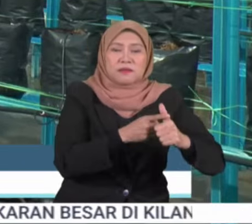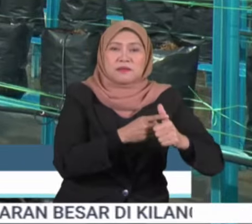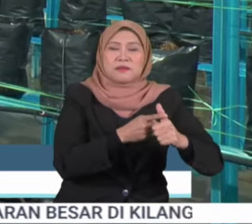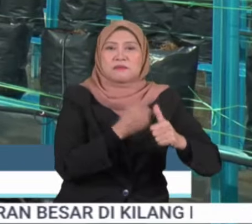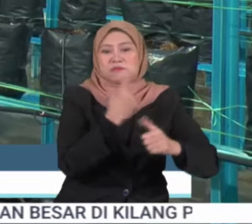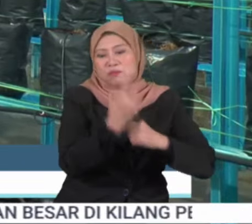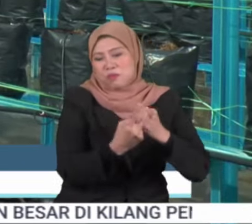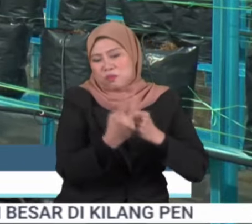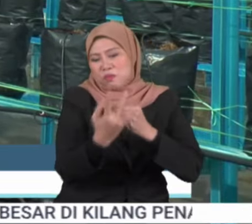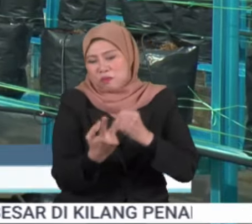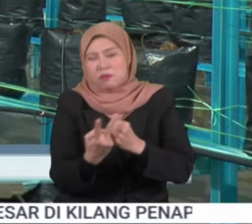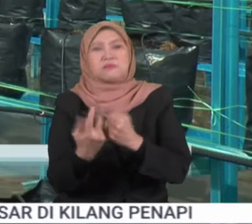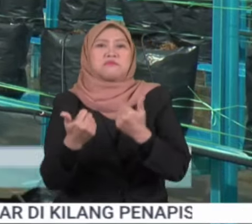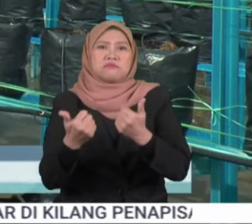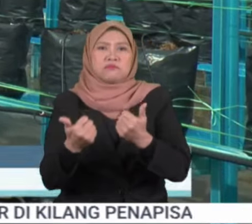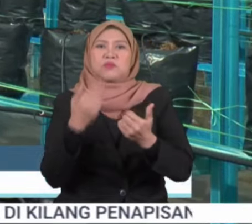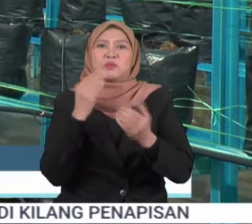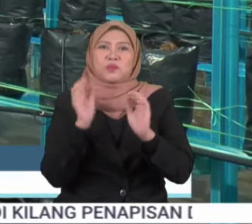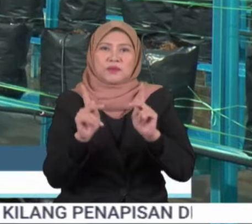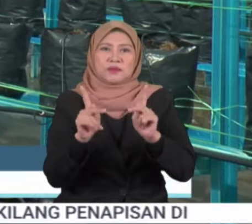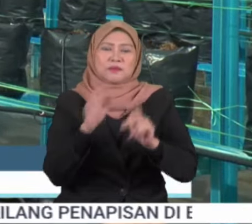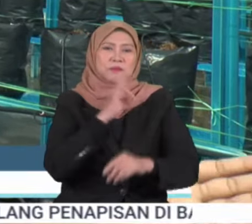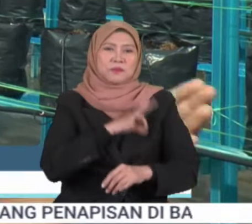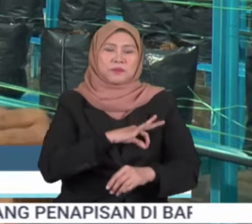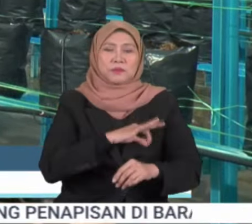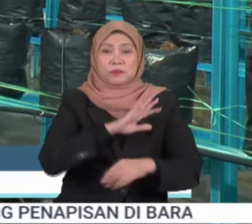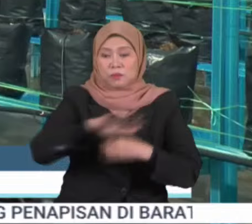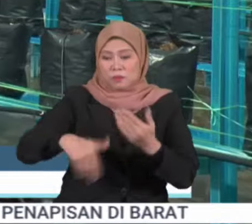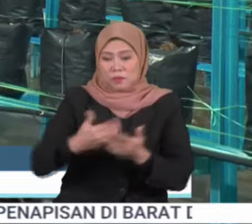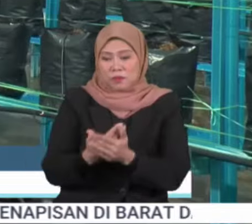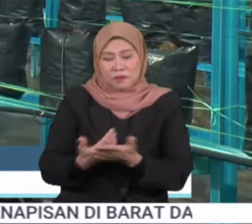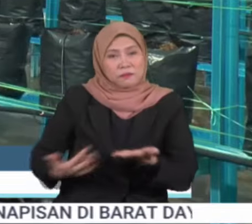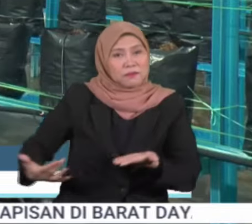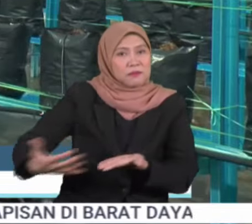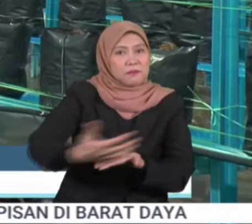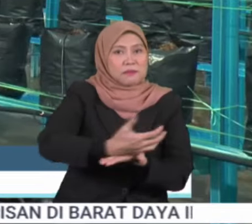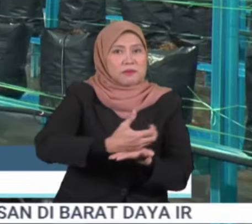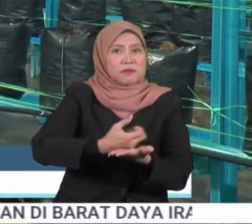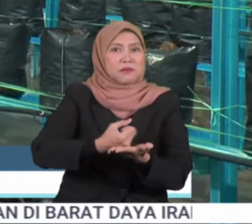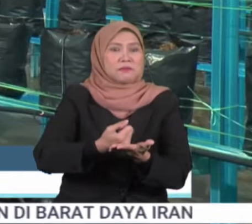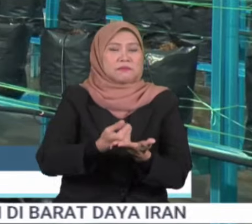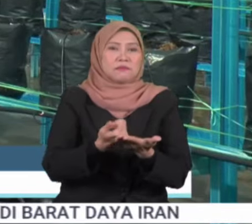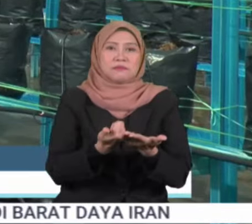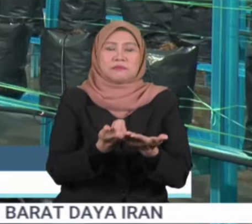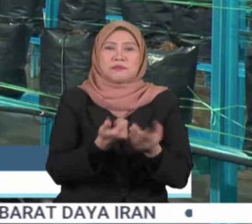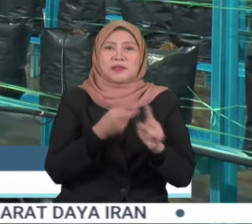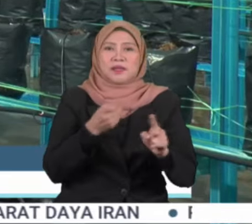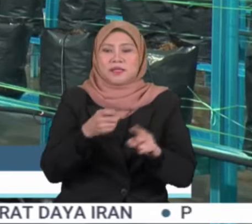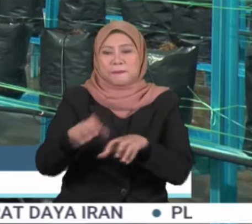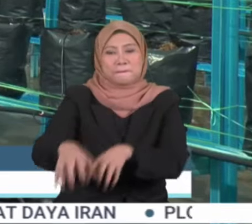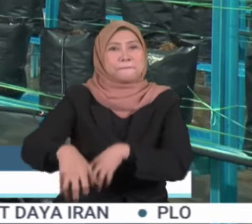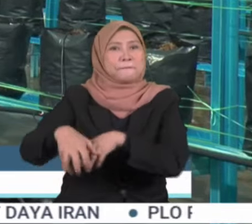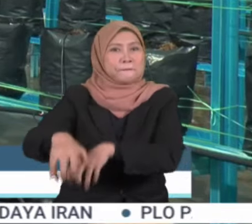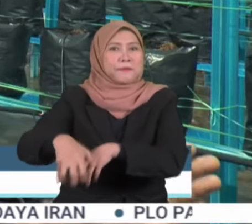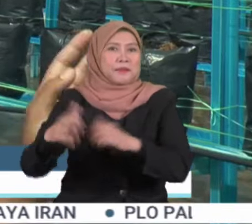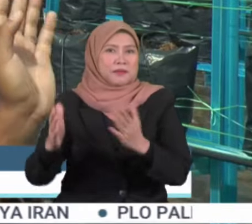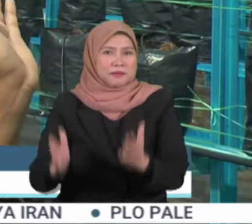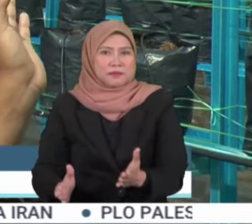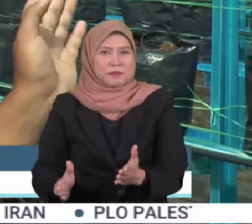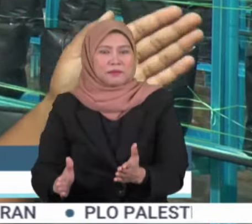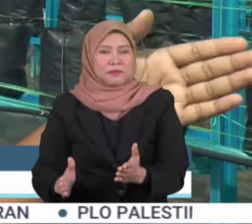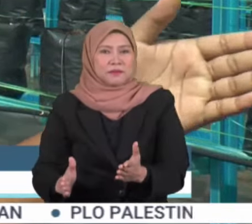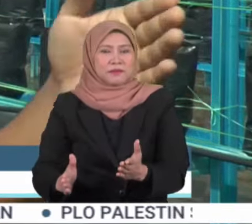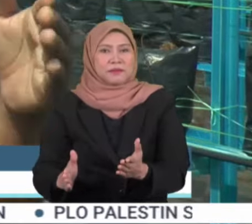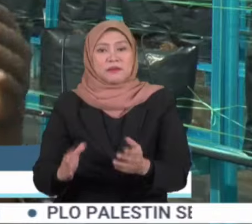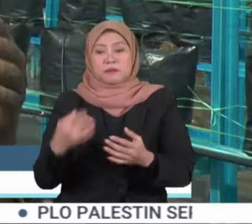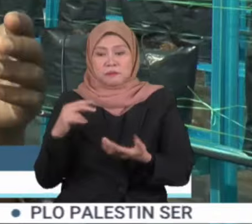musim kedua, alhamdulillah okey. Sebab sini semua pendapatan diberi kepada petani. Dia mana